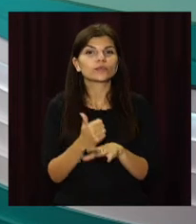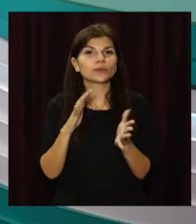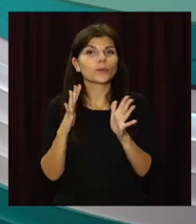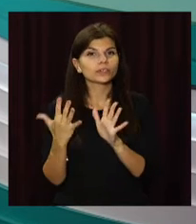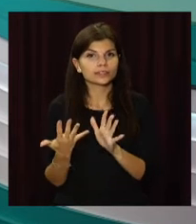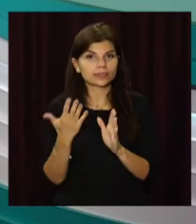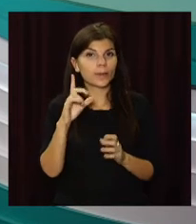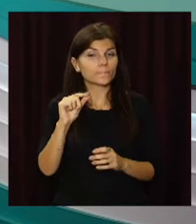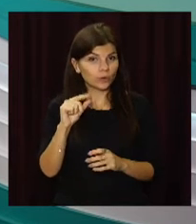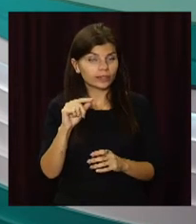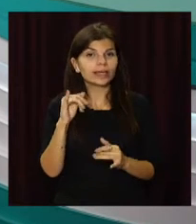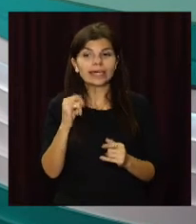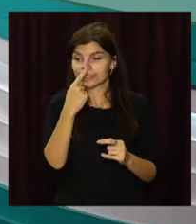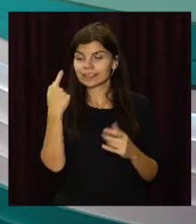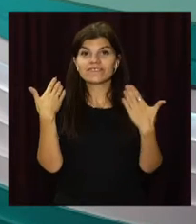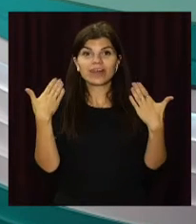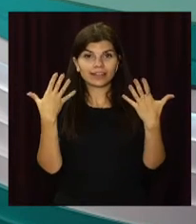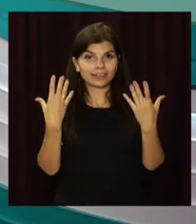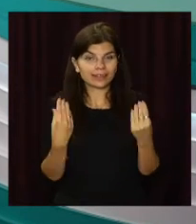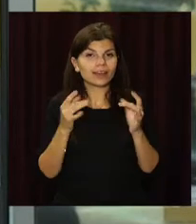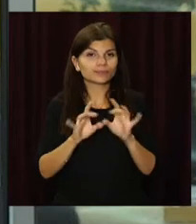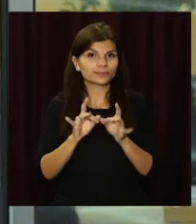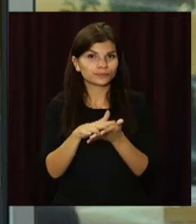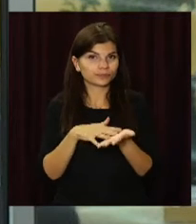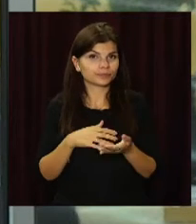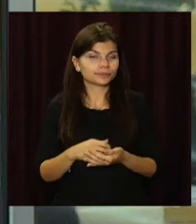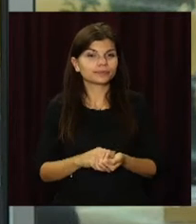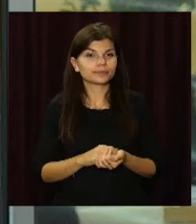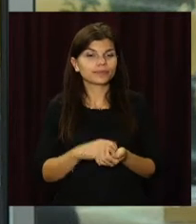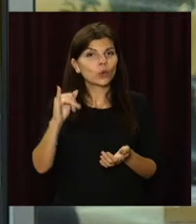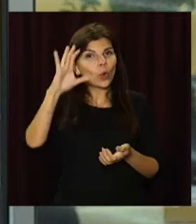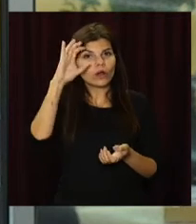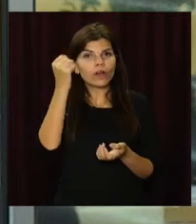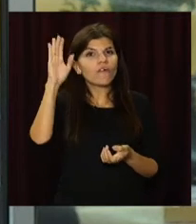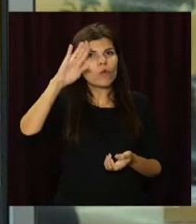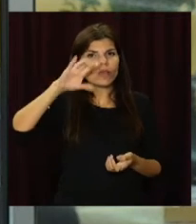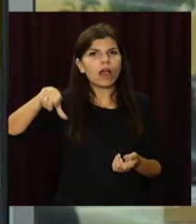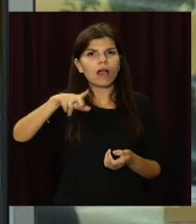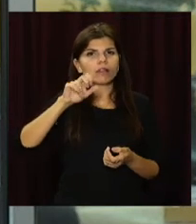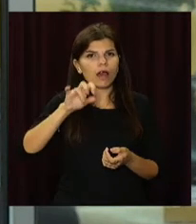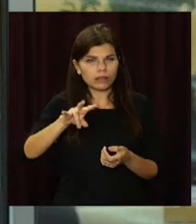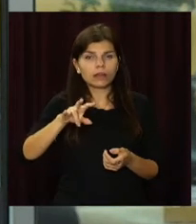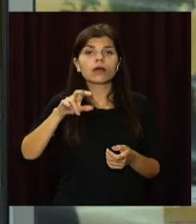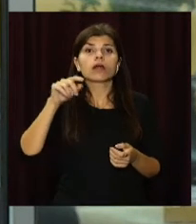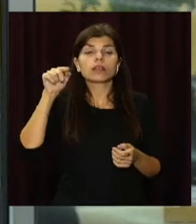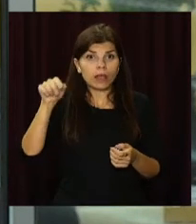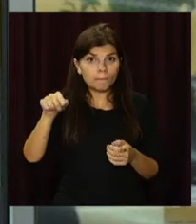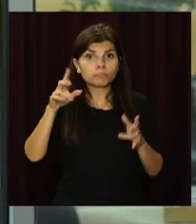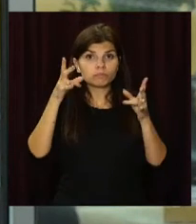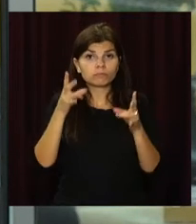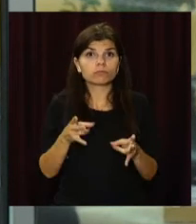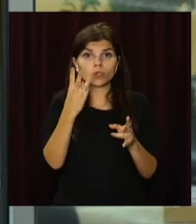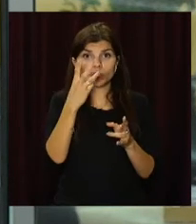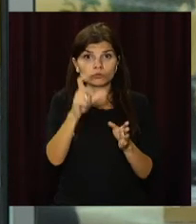про головні події понеділка та цих вихідних дивіться далі. У Криворізькому водоканалі загинули троє людей. Сталося це